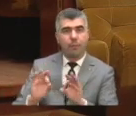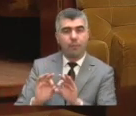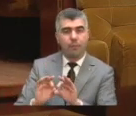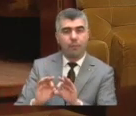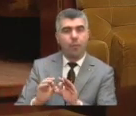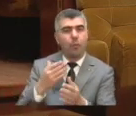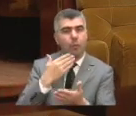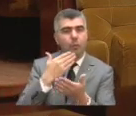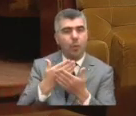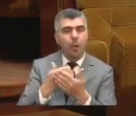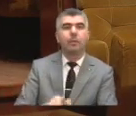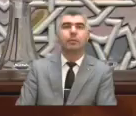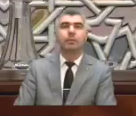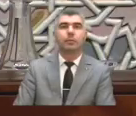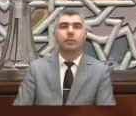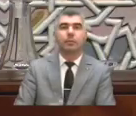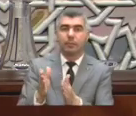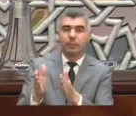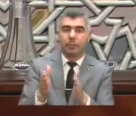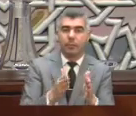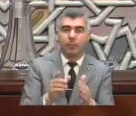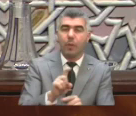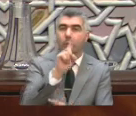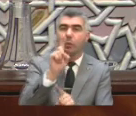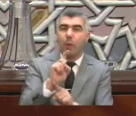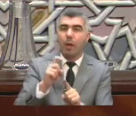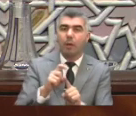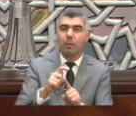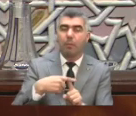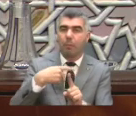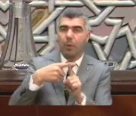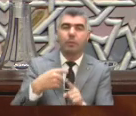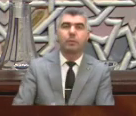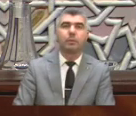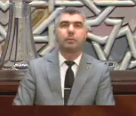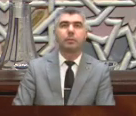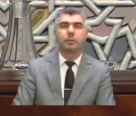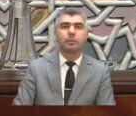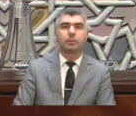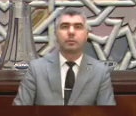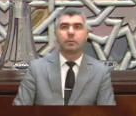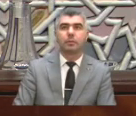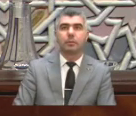نائب المحترم، انتهى الوقت. هل هناك من تعقيبات إضافية في هذا الموضوع؟